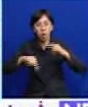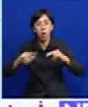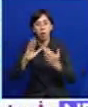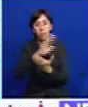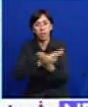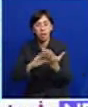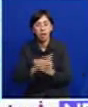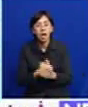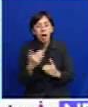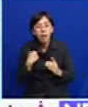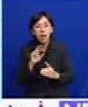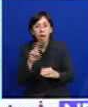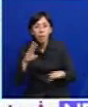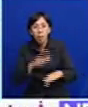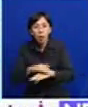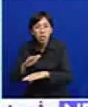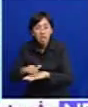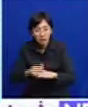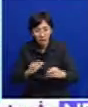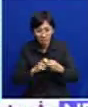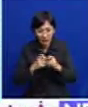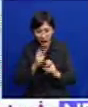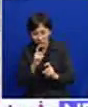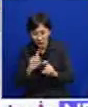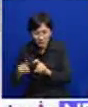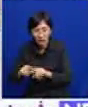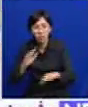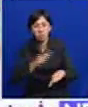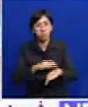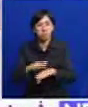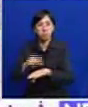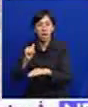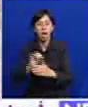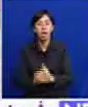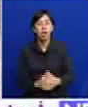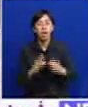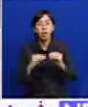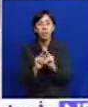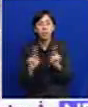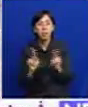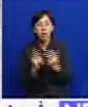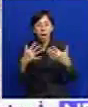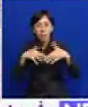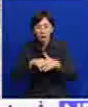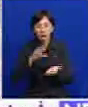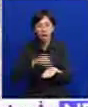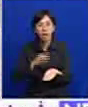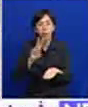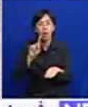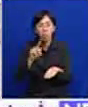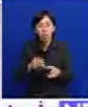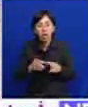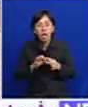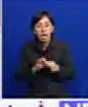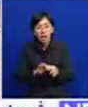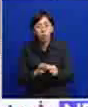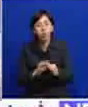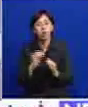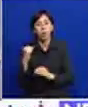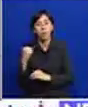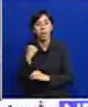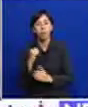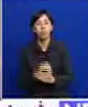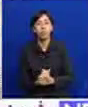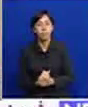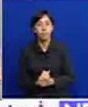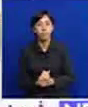บแจ้งเตือนหากมีปัญหาด้านความมั่นคงการประชุมคณะกรรมการบูรณาการฐานข้อมูลด้านความมั่นคงโดยพลเอก